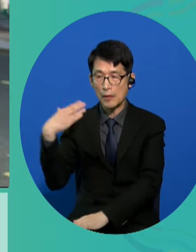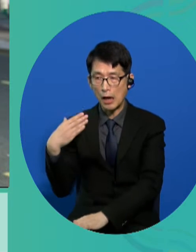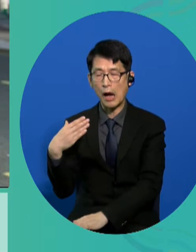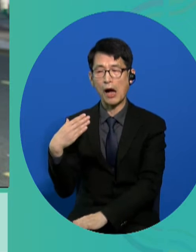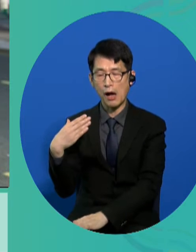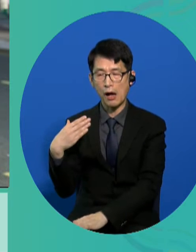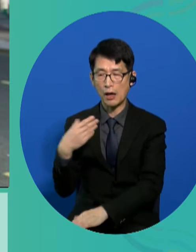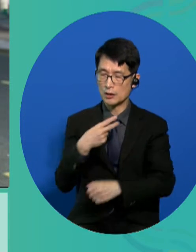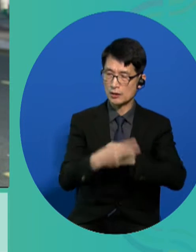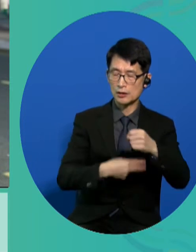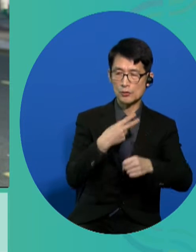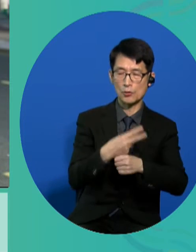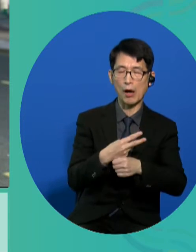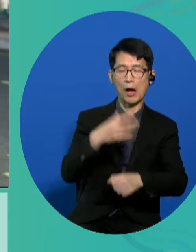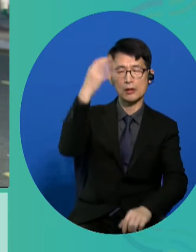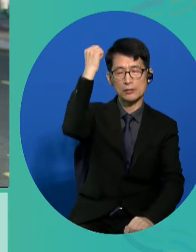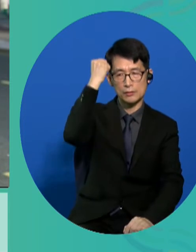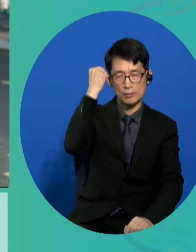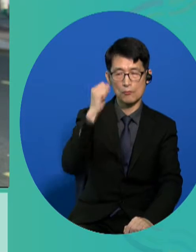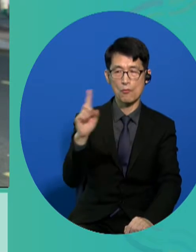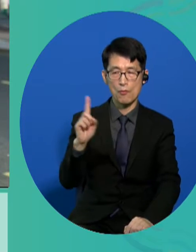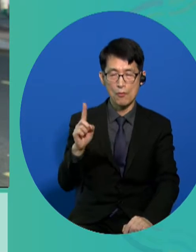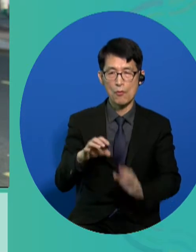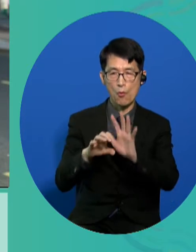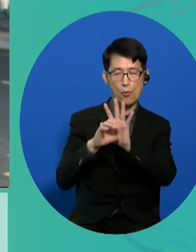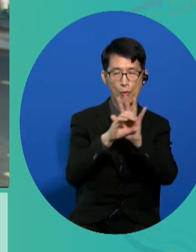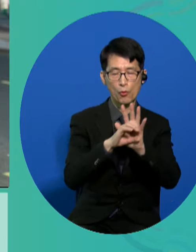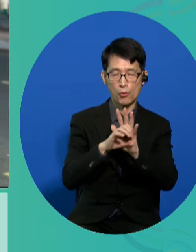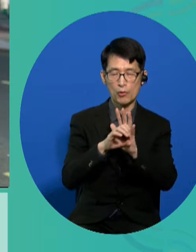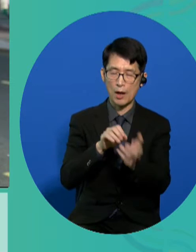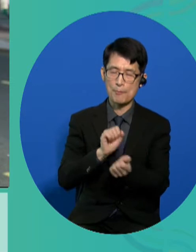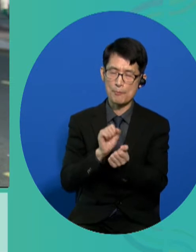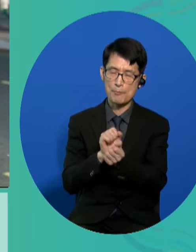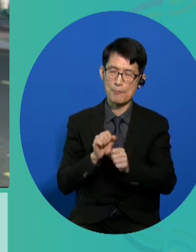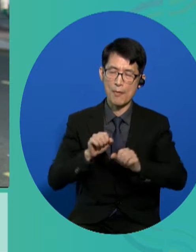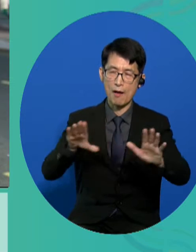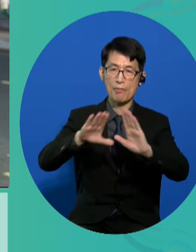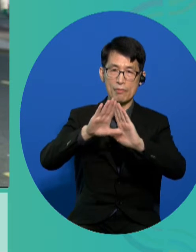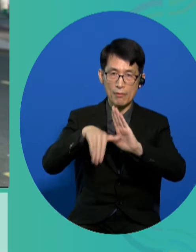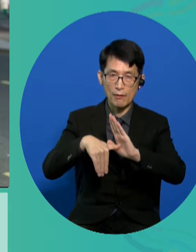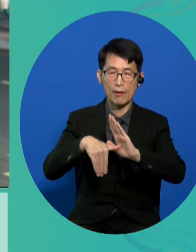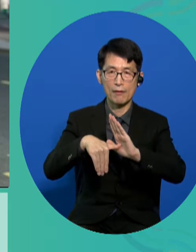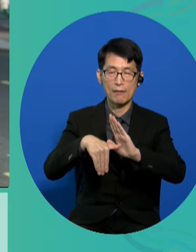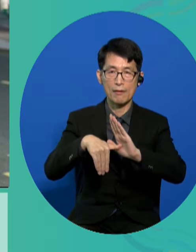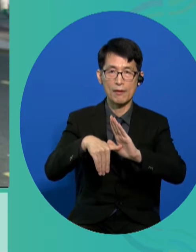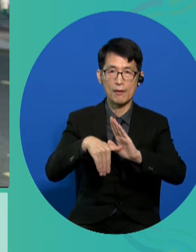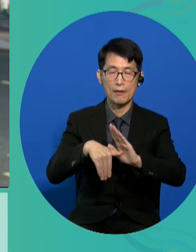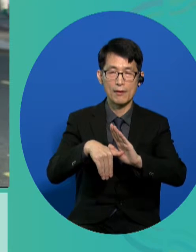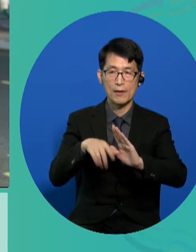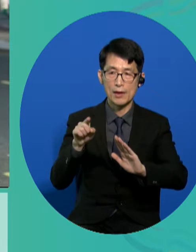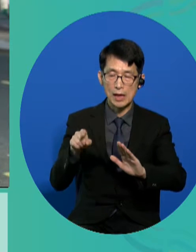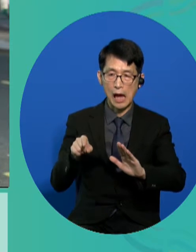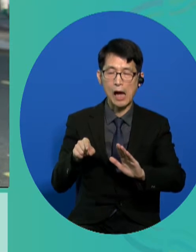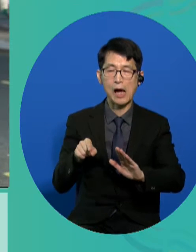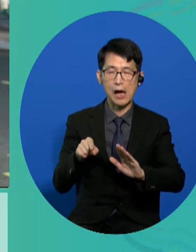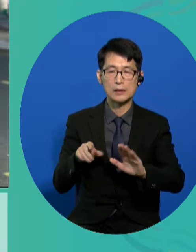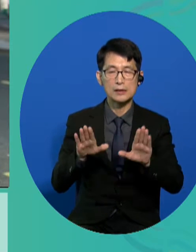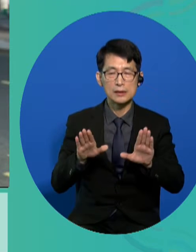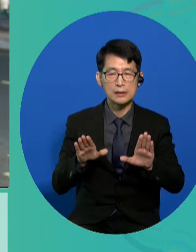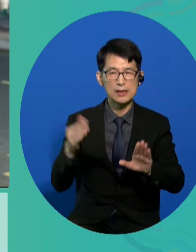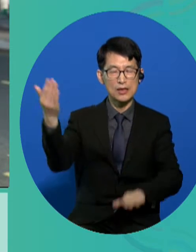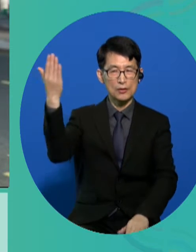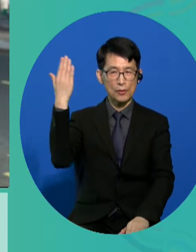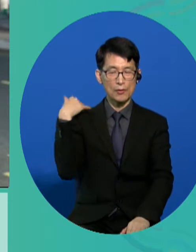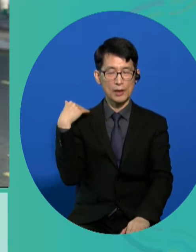자주 인용해 왔는데요. 팬데믹과 같은 위기와 비상사태는 우리가 이미 알고 있는 것을 더 명확하고